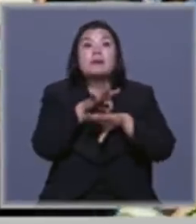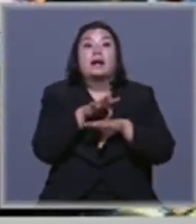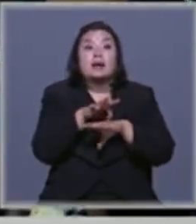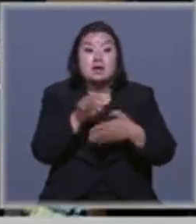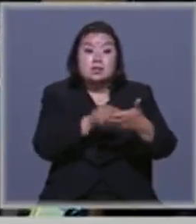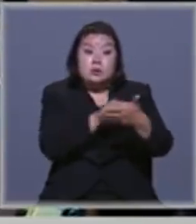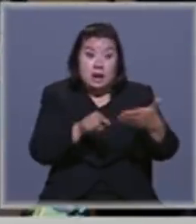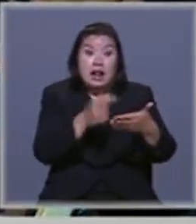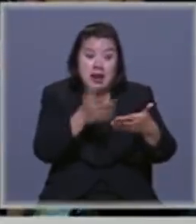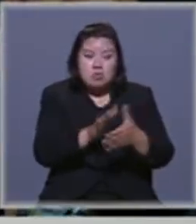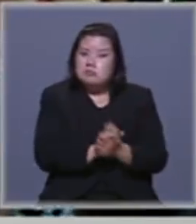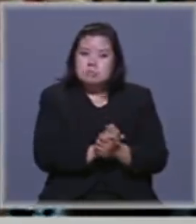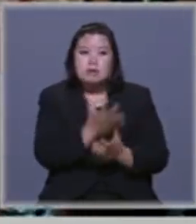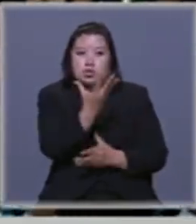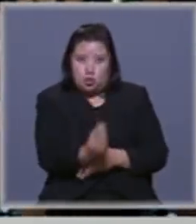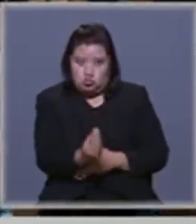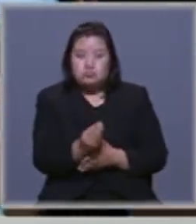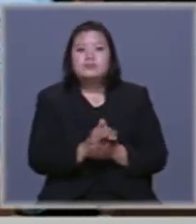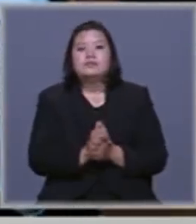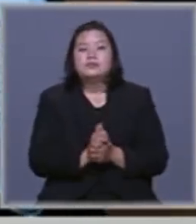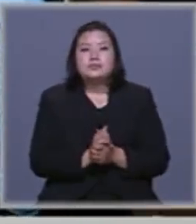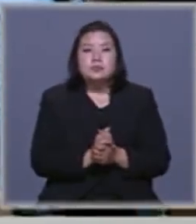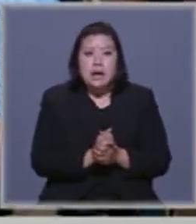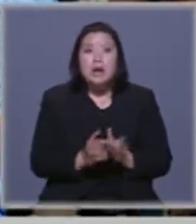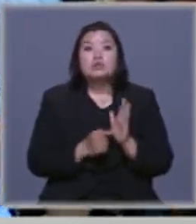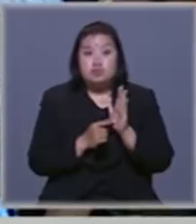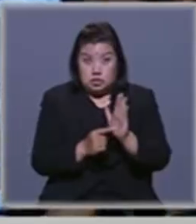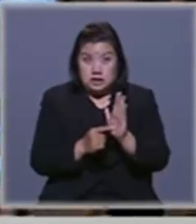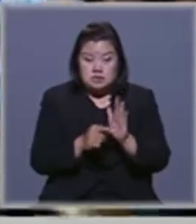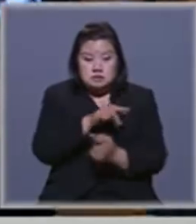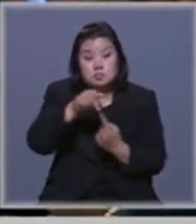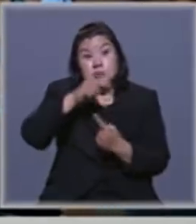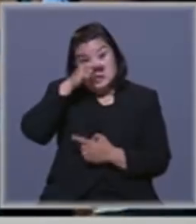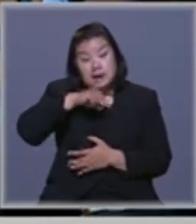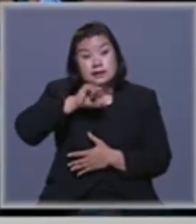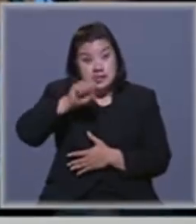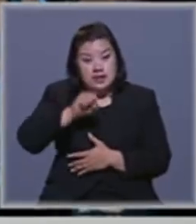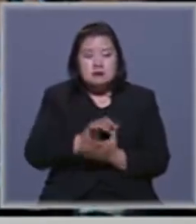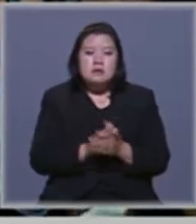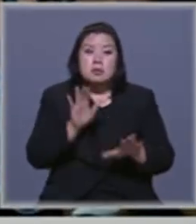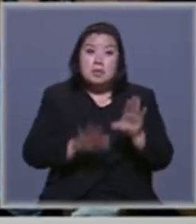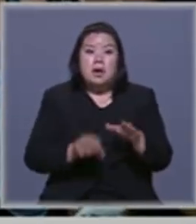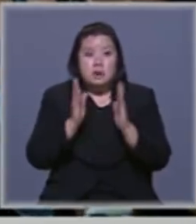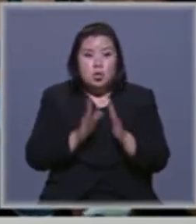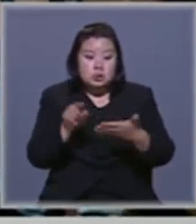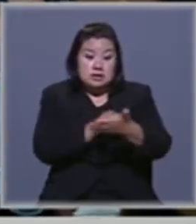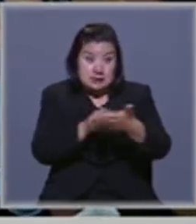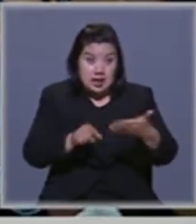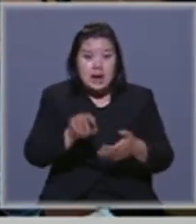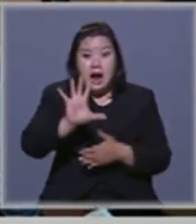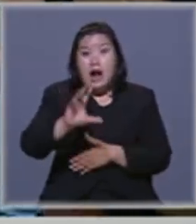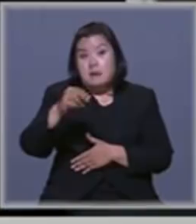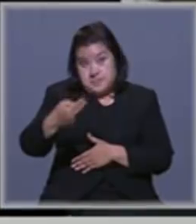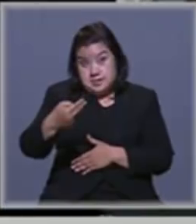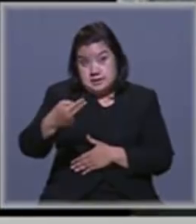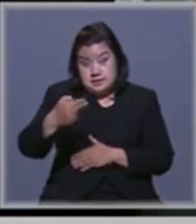ารย์พิชิตไปไล่ให้ดูบอกว่าที่เพื่อไทยชนะส่วนใหญ่เนี่ย ค ือ 50,000 ต่อเขตใช่ไหมฮะ ต่อเ